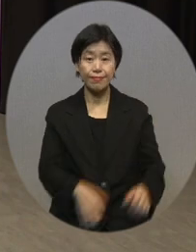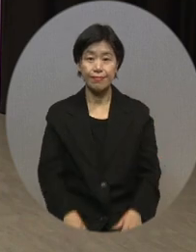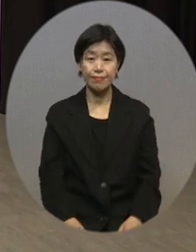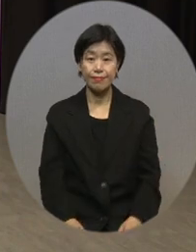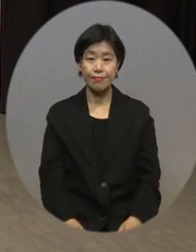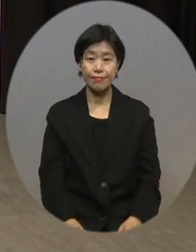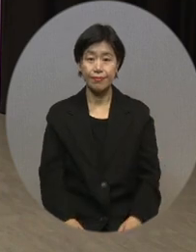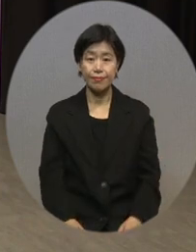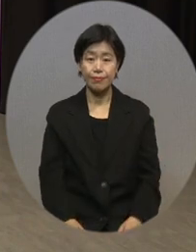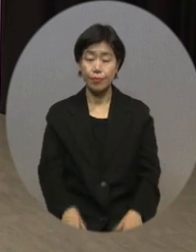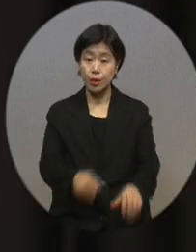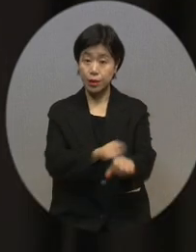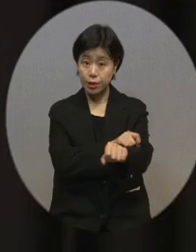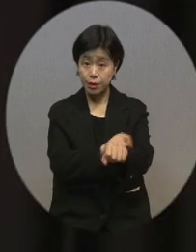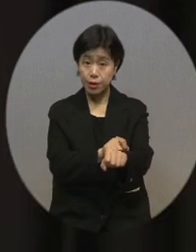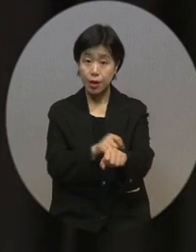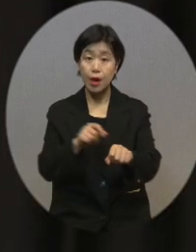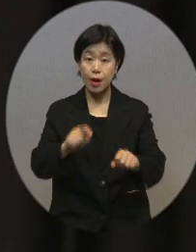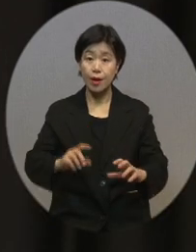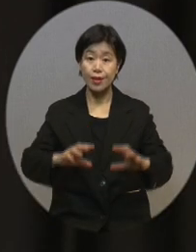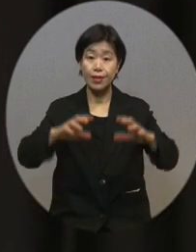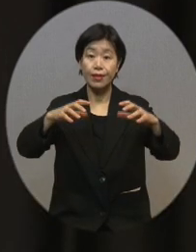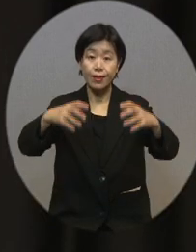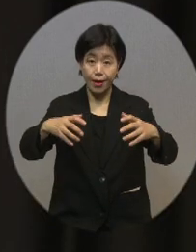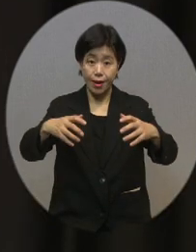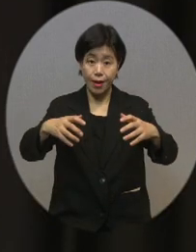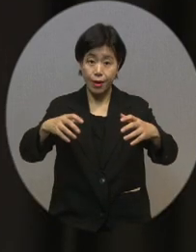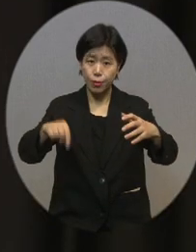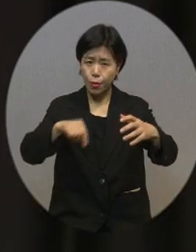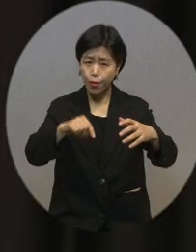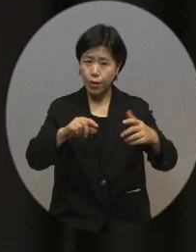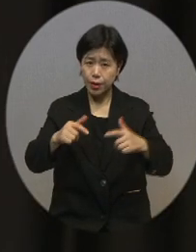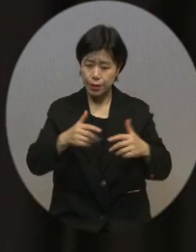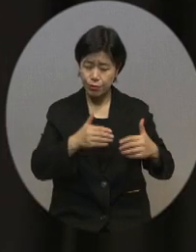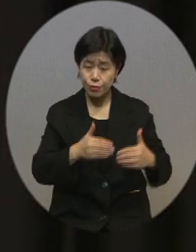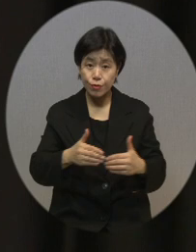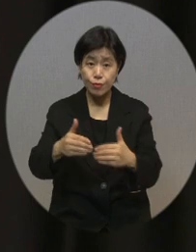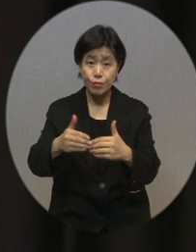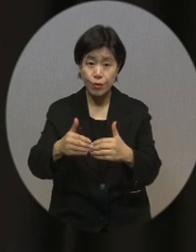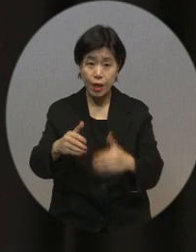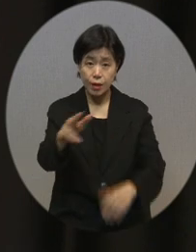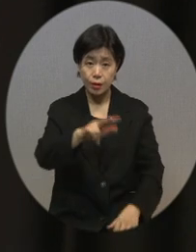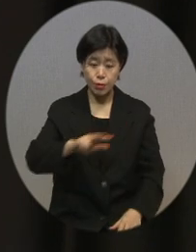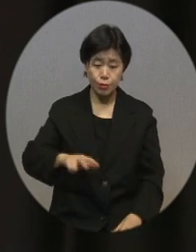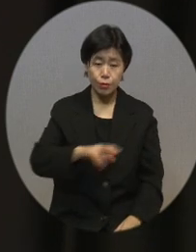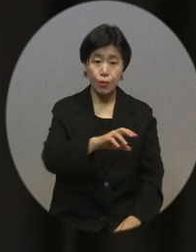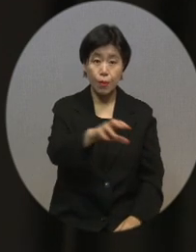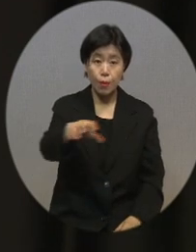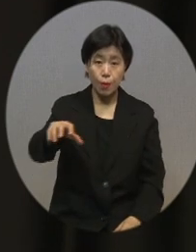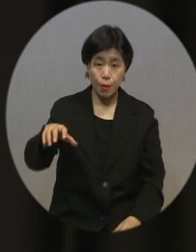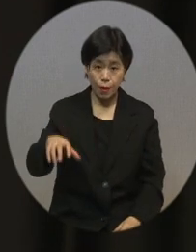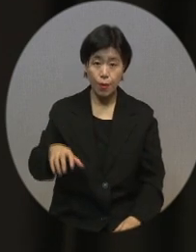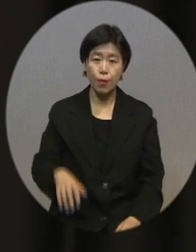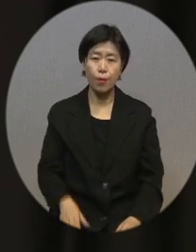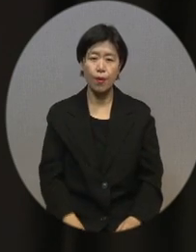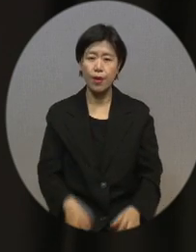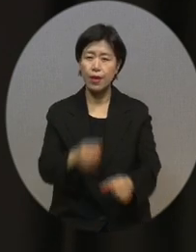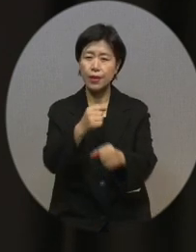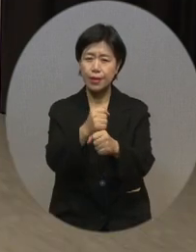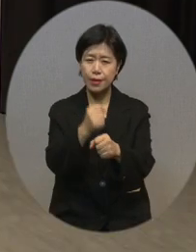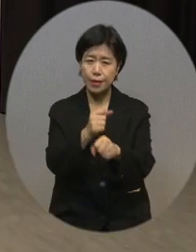특히 이번에 나라에서 진행하는 전국 지자체 생산성 행정력